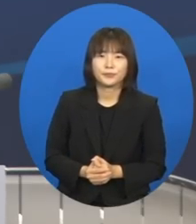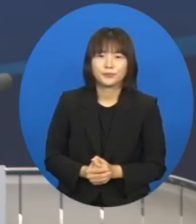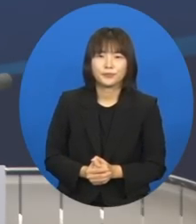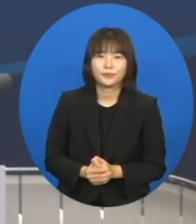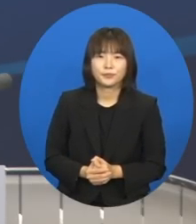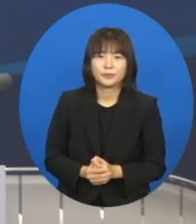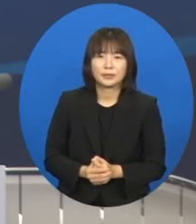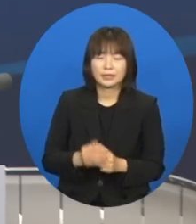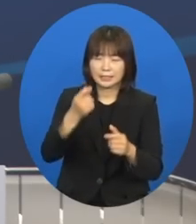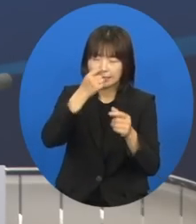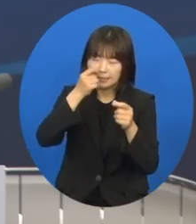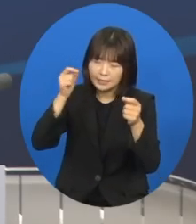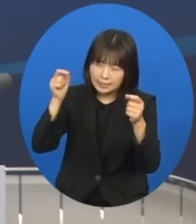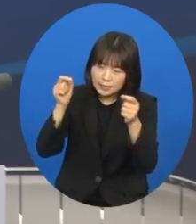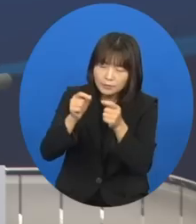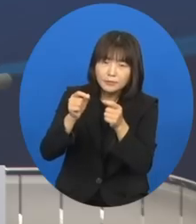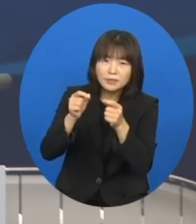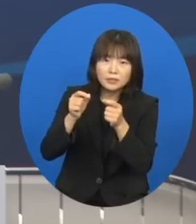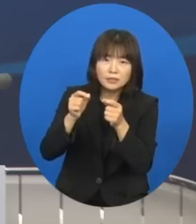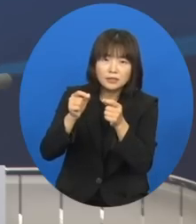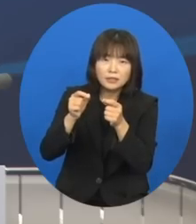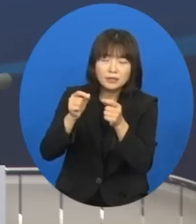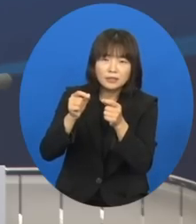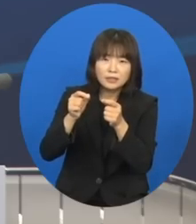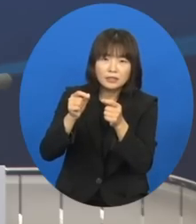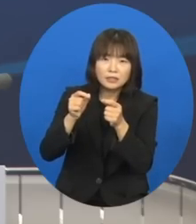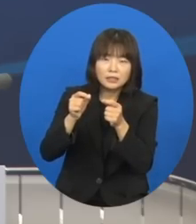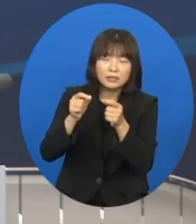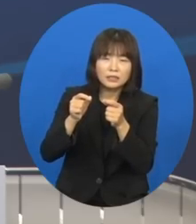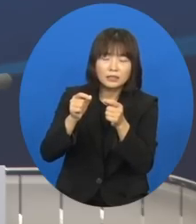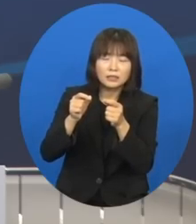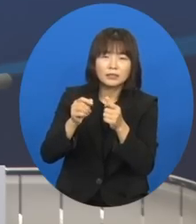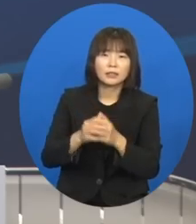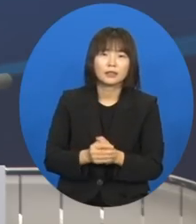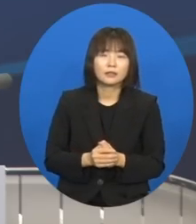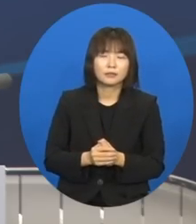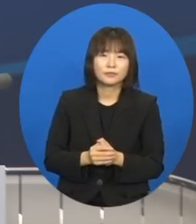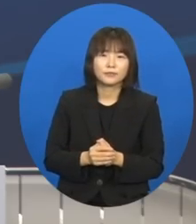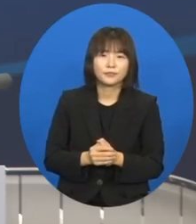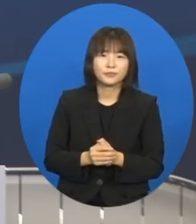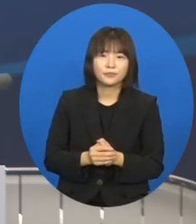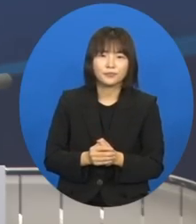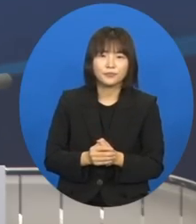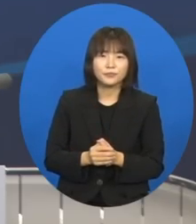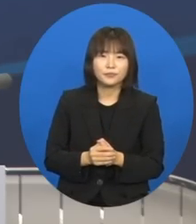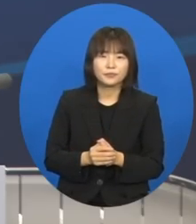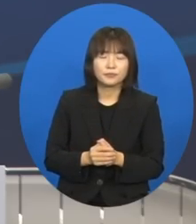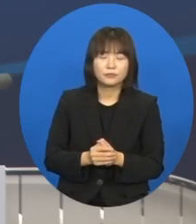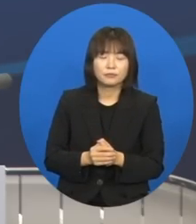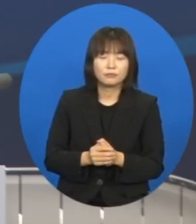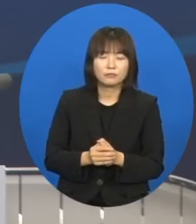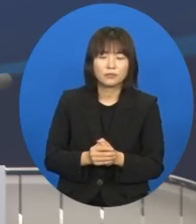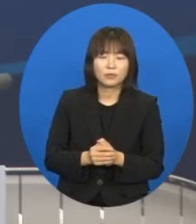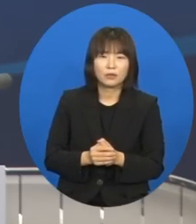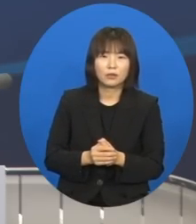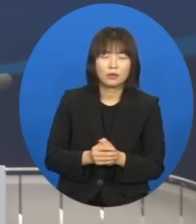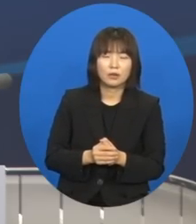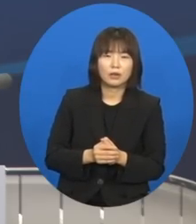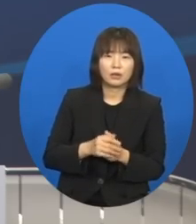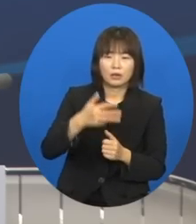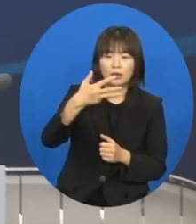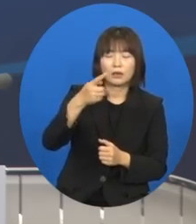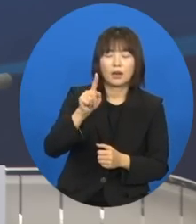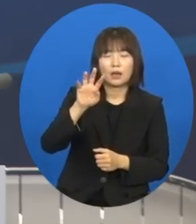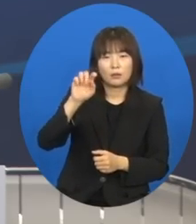이 친밀감, 이걸 뭐 이제 일반적인 용어로, 심리학 용어로는 뭐 라포, 레포,